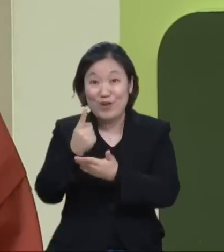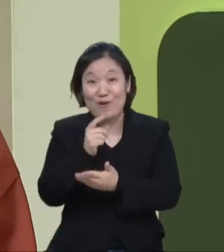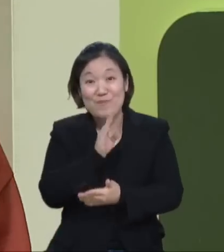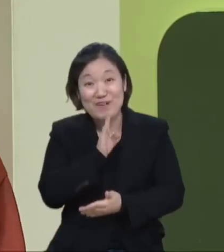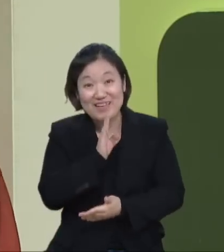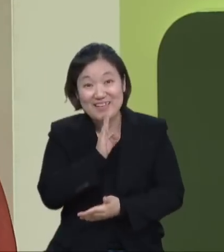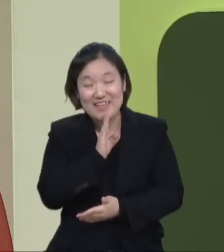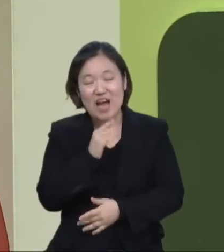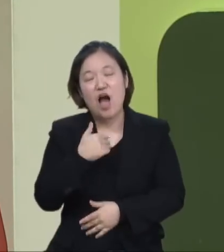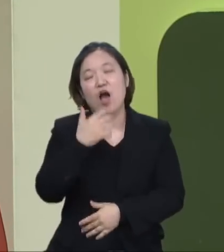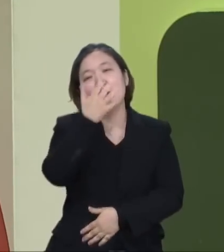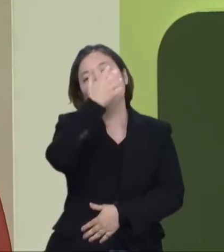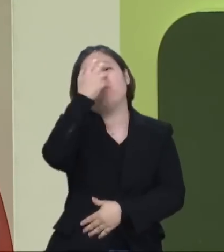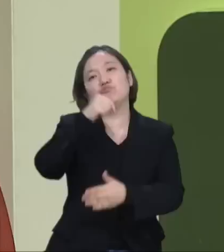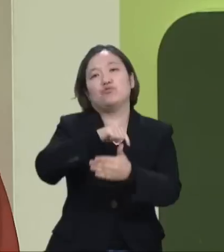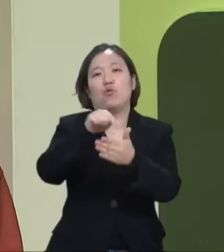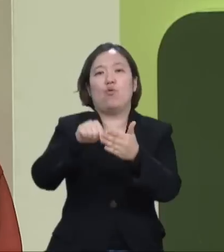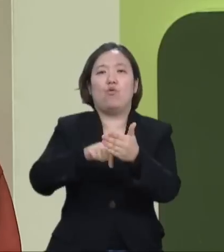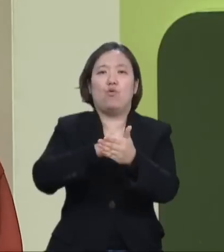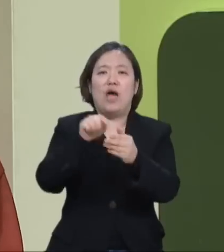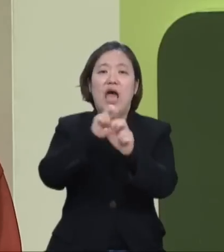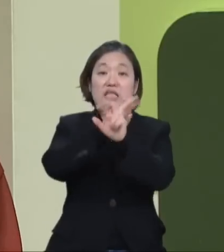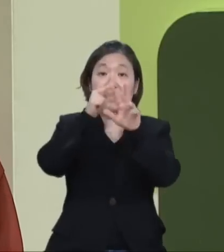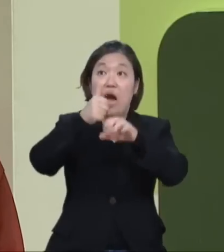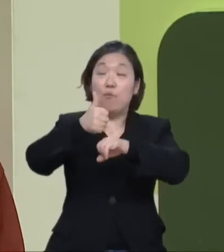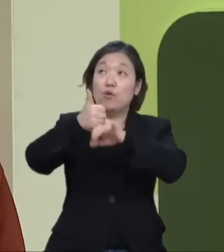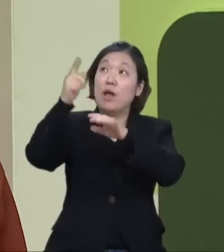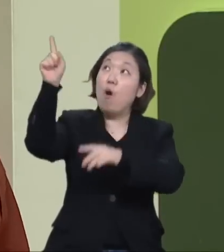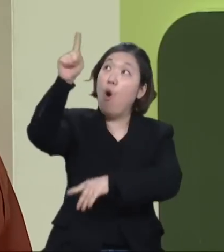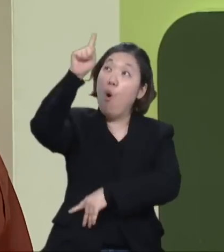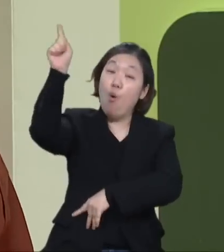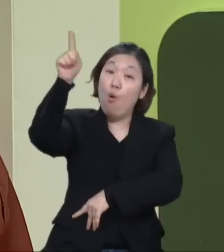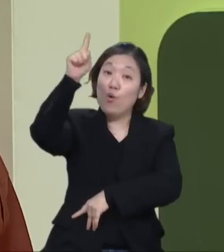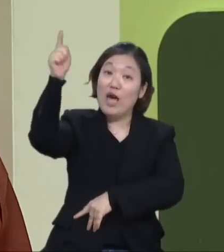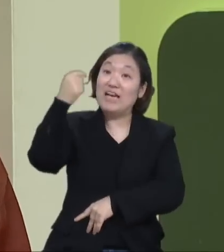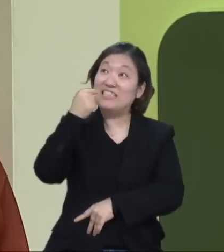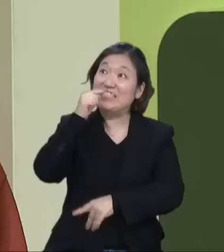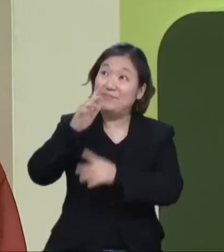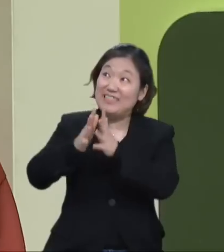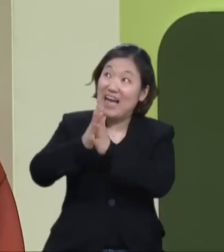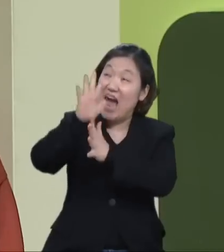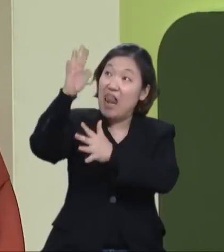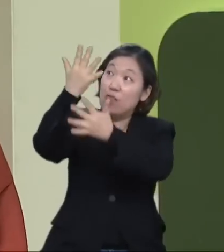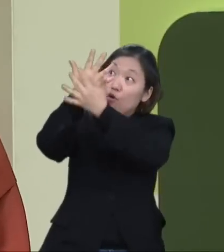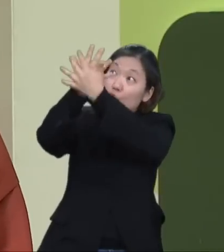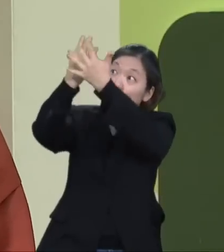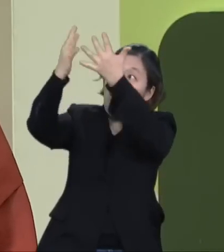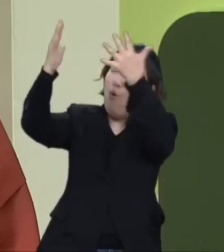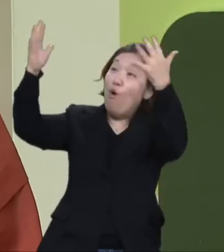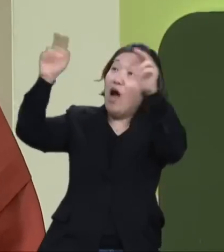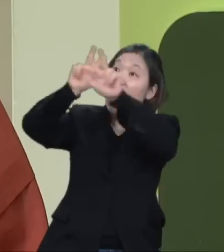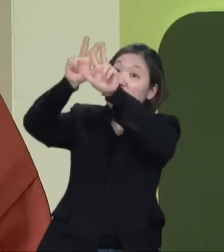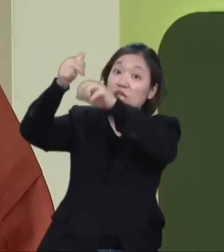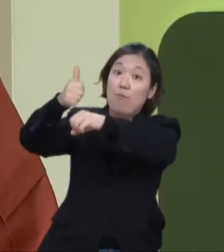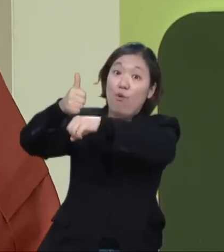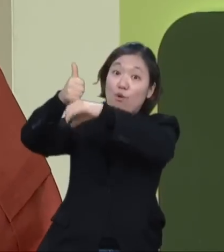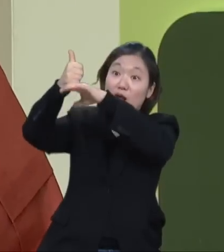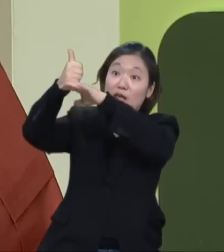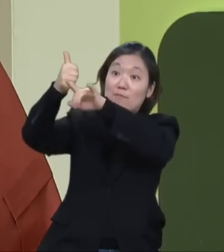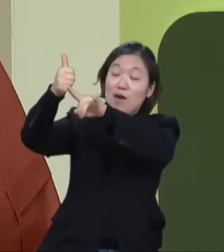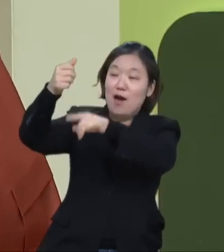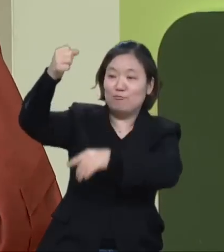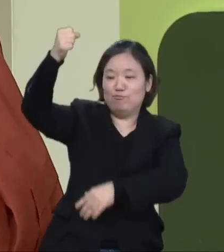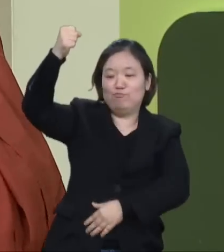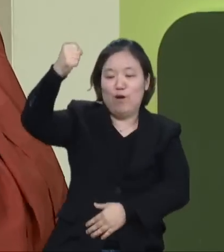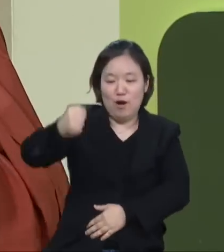꿈에 지장보살님이 허공에 찬란한 금빛 찬란한 지장보살님이 그 석장